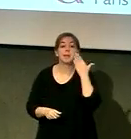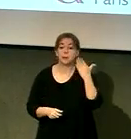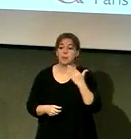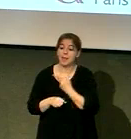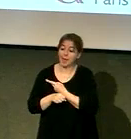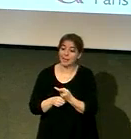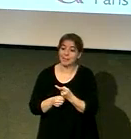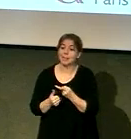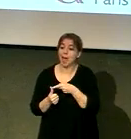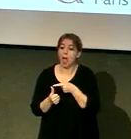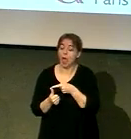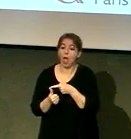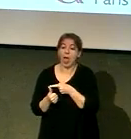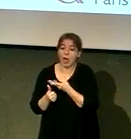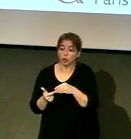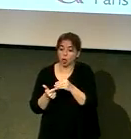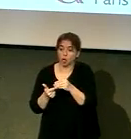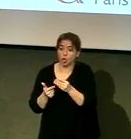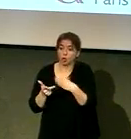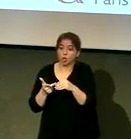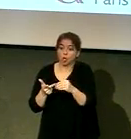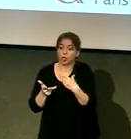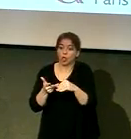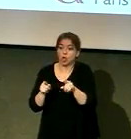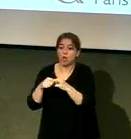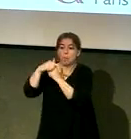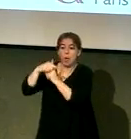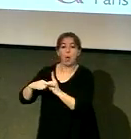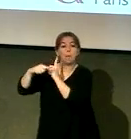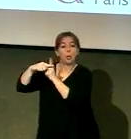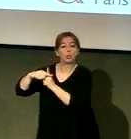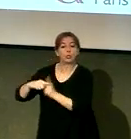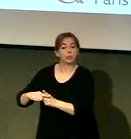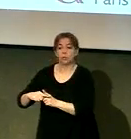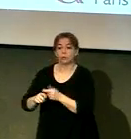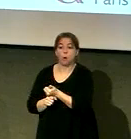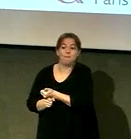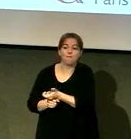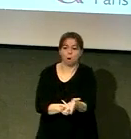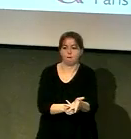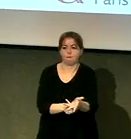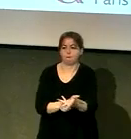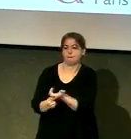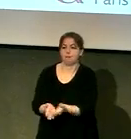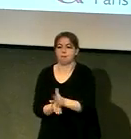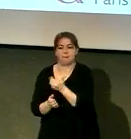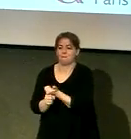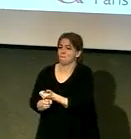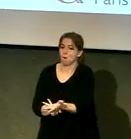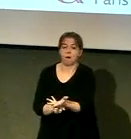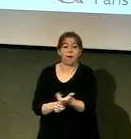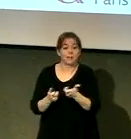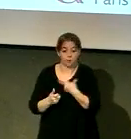des risques, vous n'additionnez pas ces risques, vous les multipliez. Donc le risque de prématurité, par exemple,